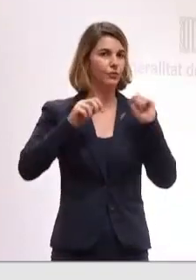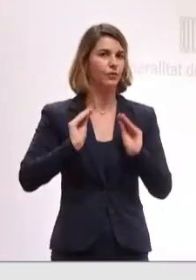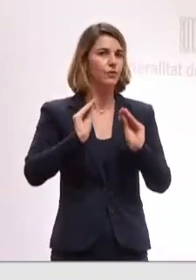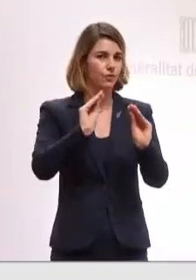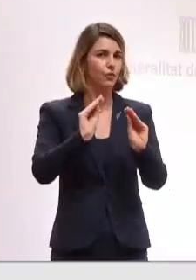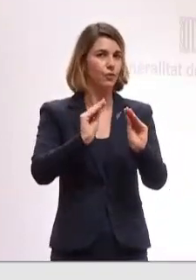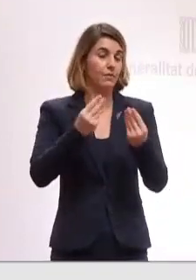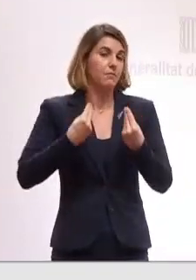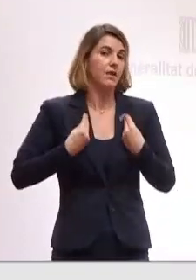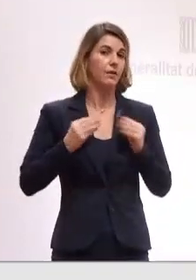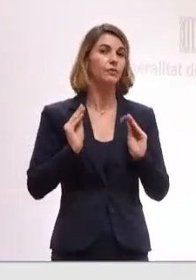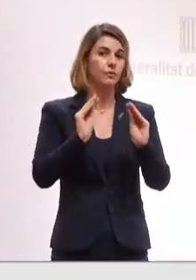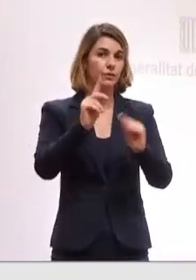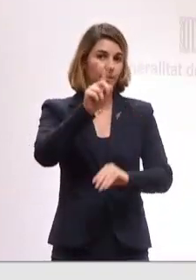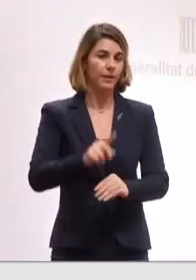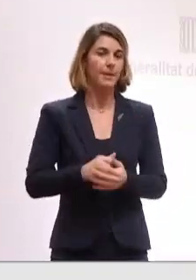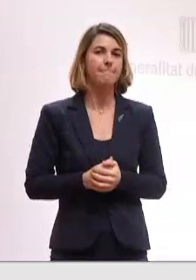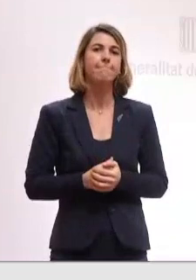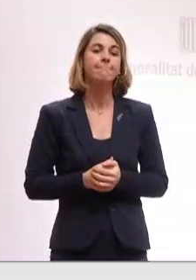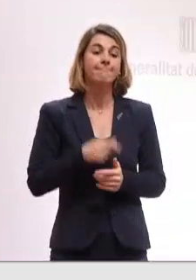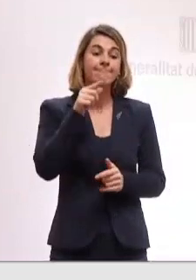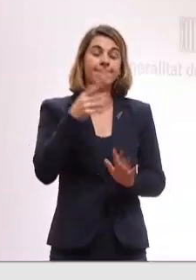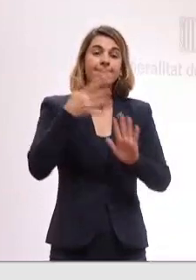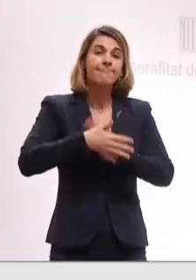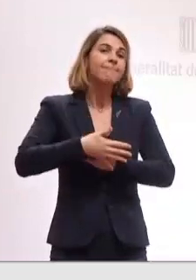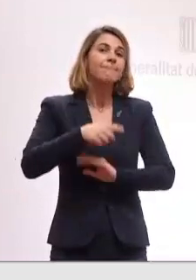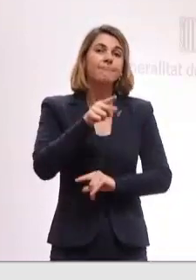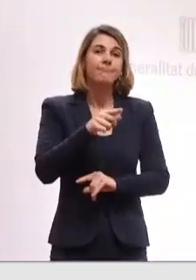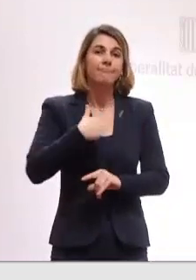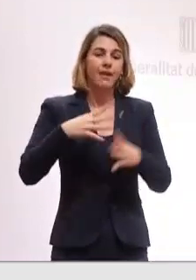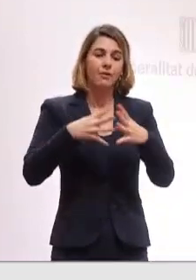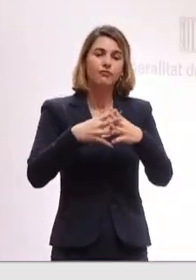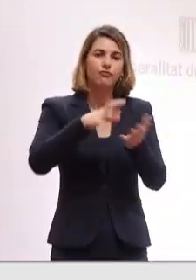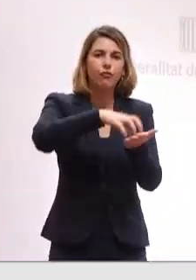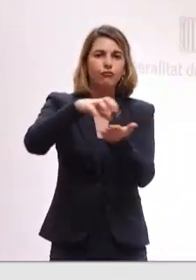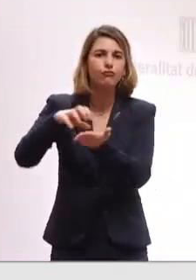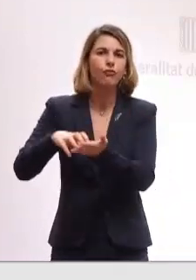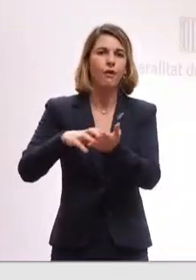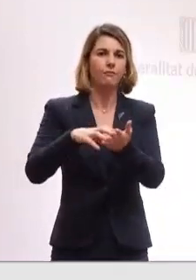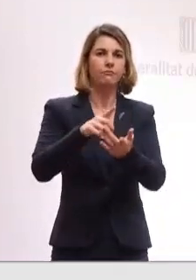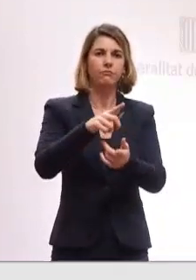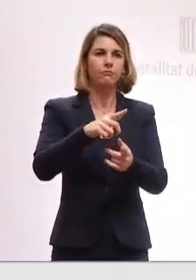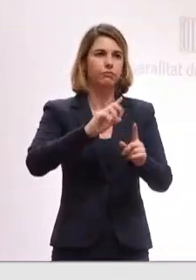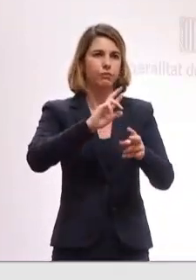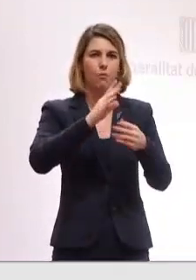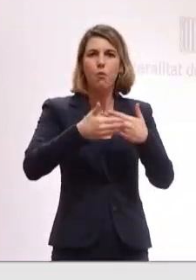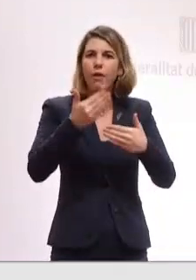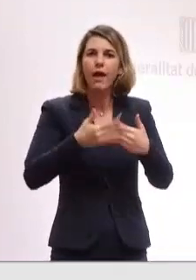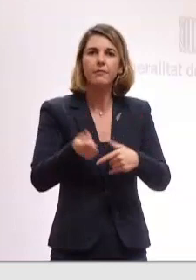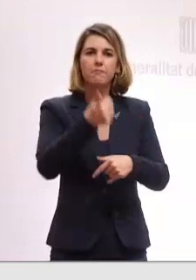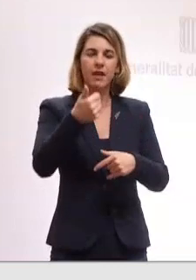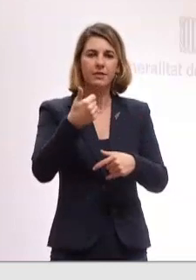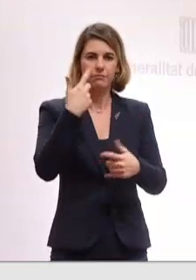actuacions i la seva vida. I en aquest sentit, l'estructura dels equipaments, la modernització de les infraestructures hi juguen un